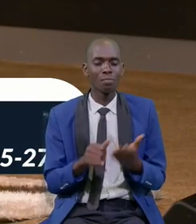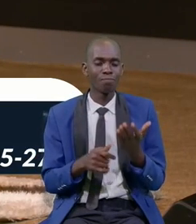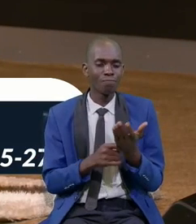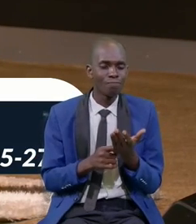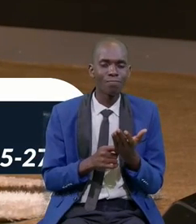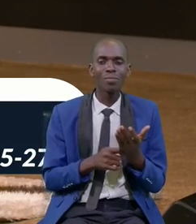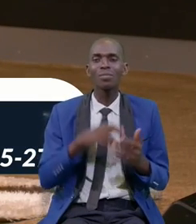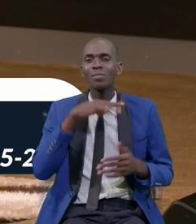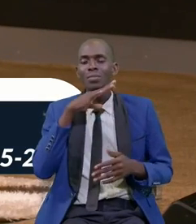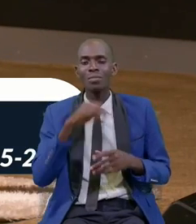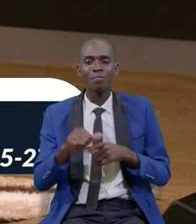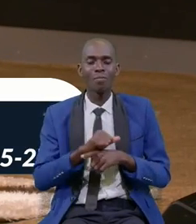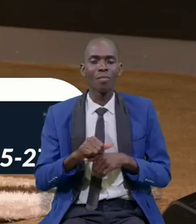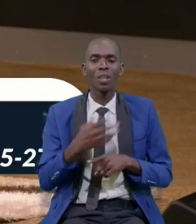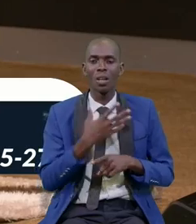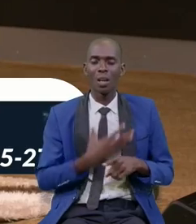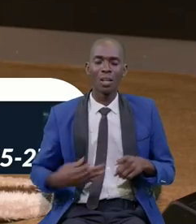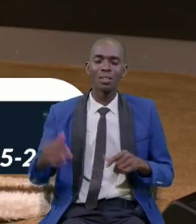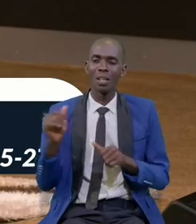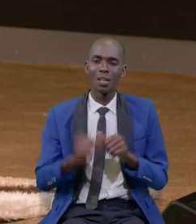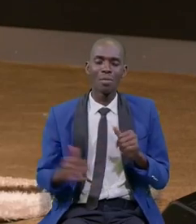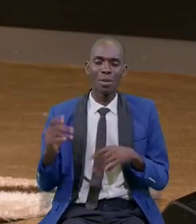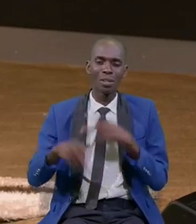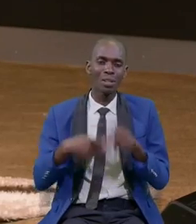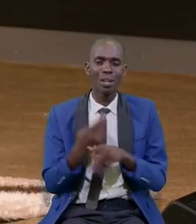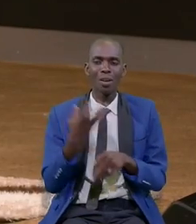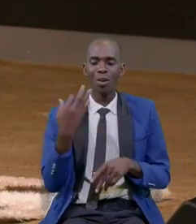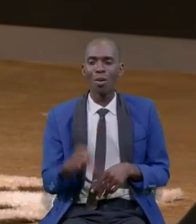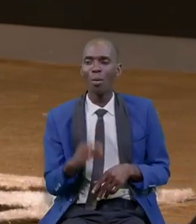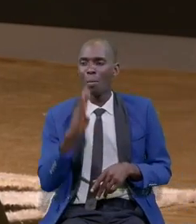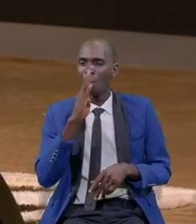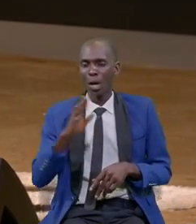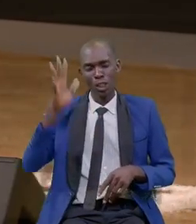malice, recevez avec douceur la parole qui a implanté. Ouais.